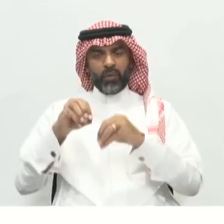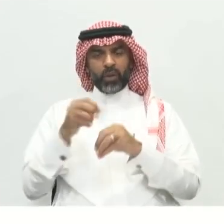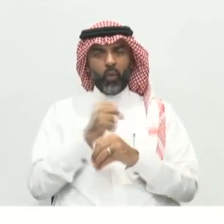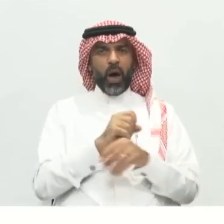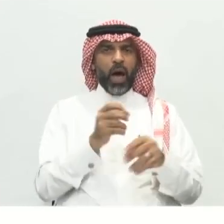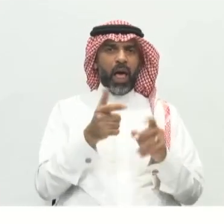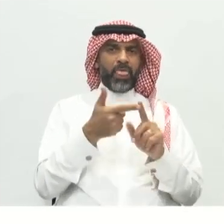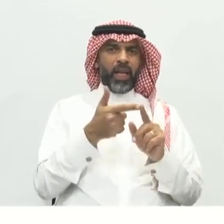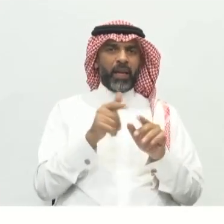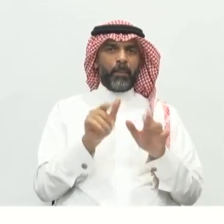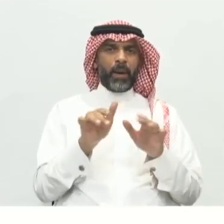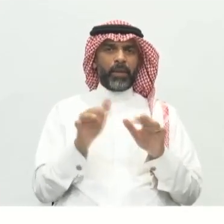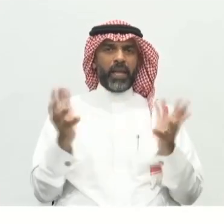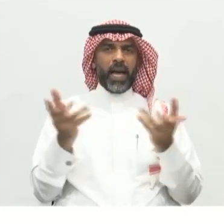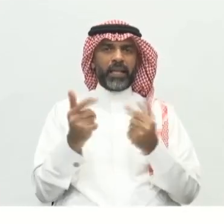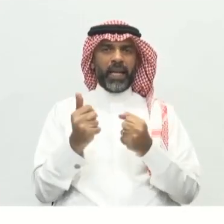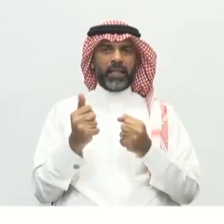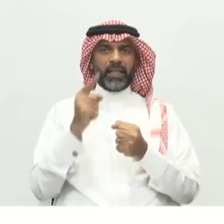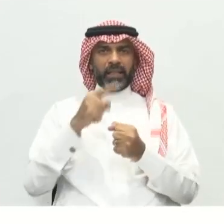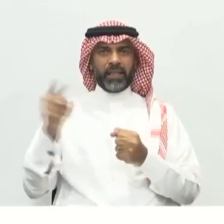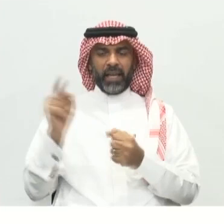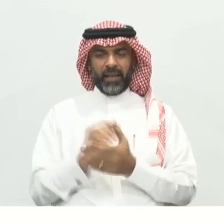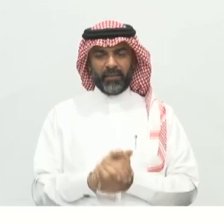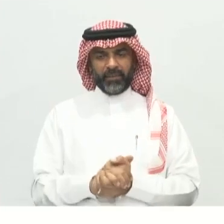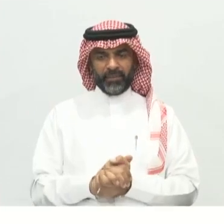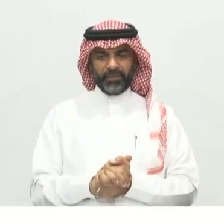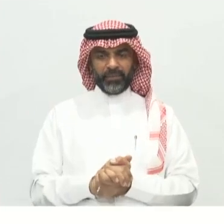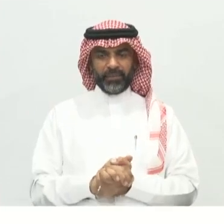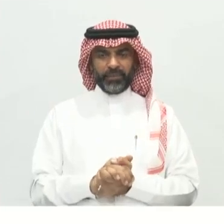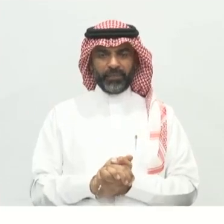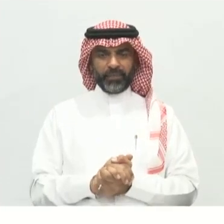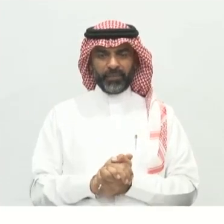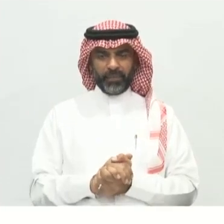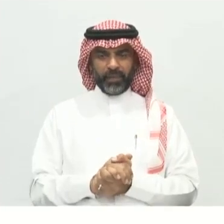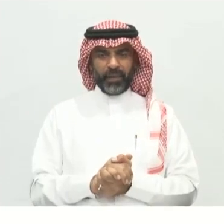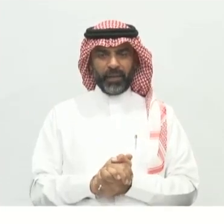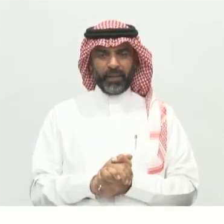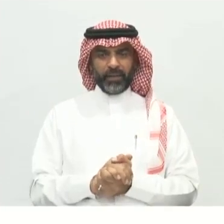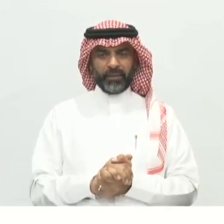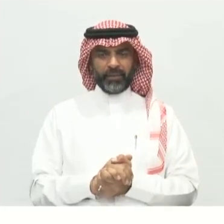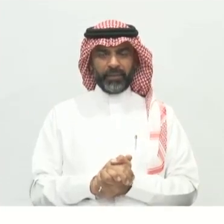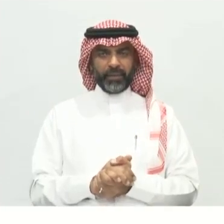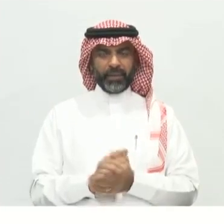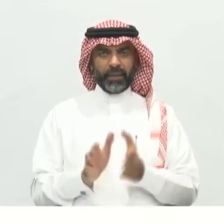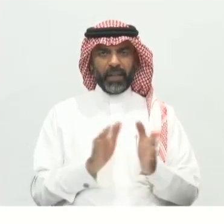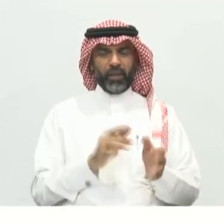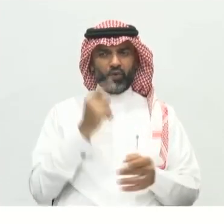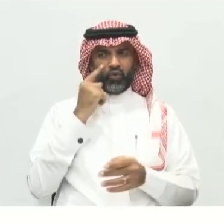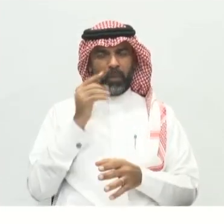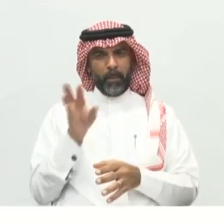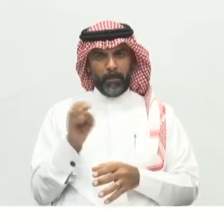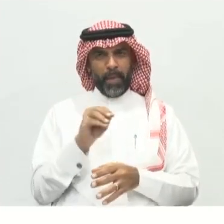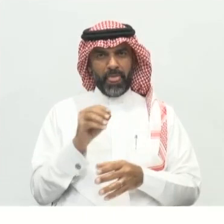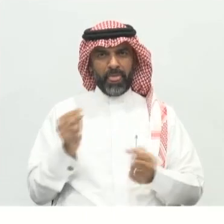برمجه الاعداد الصحيحه المختلطه لحل هذه المشكله سنقوم بحل بعض